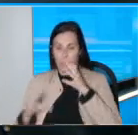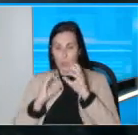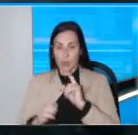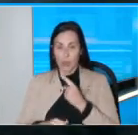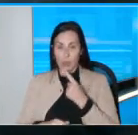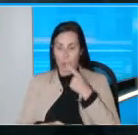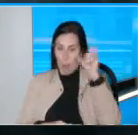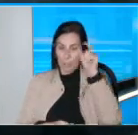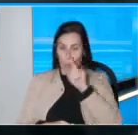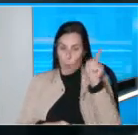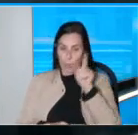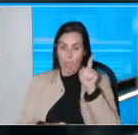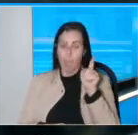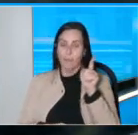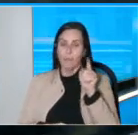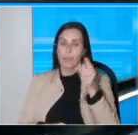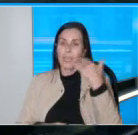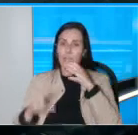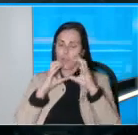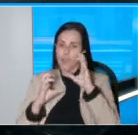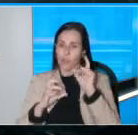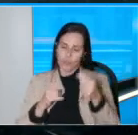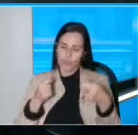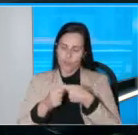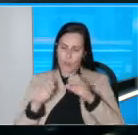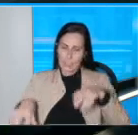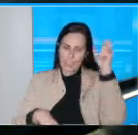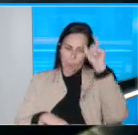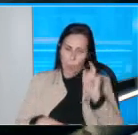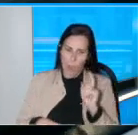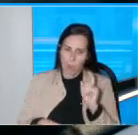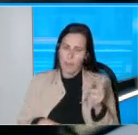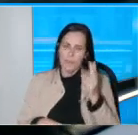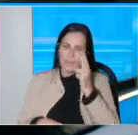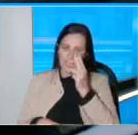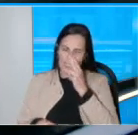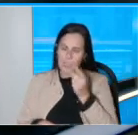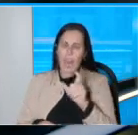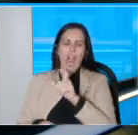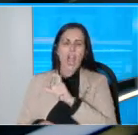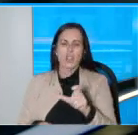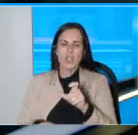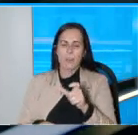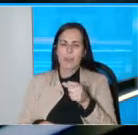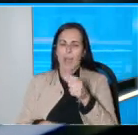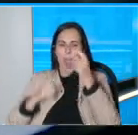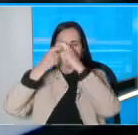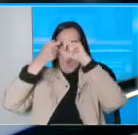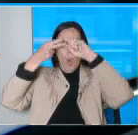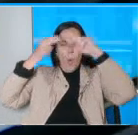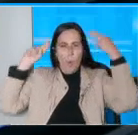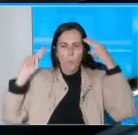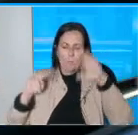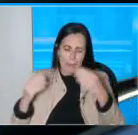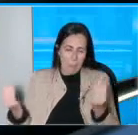שדיווחה על כך בטורקיה, כפי שהסברת, הייתה התקשורת המקורבת לארדואן, והיא ניסתה להאשים את המחתרת הקורדית, כלומר היה פה